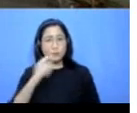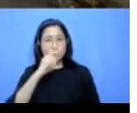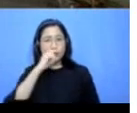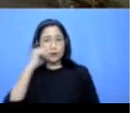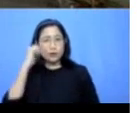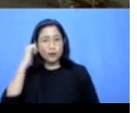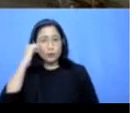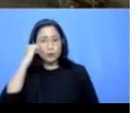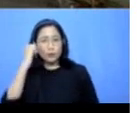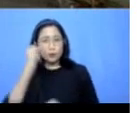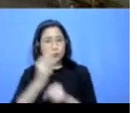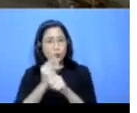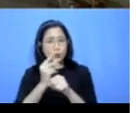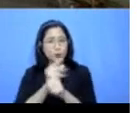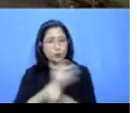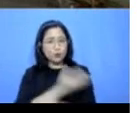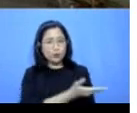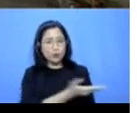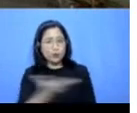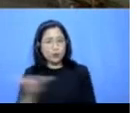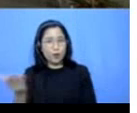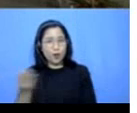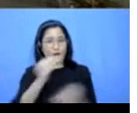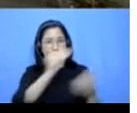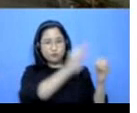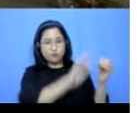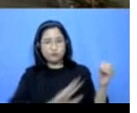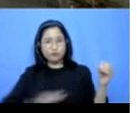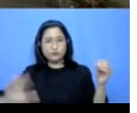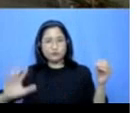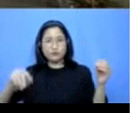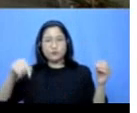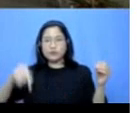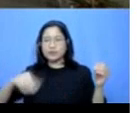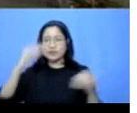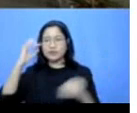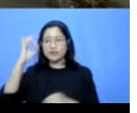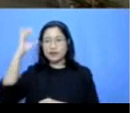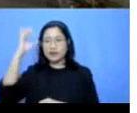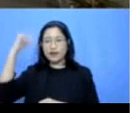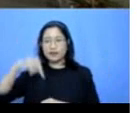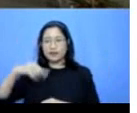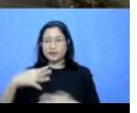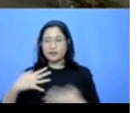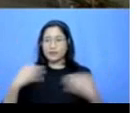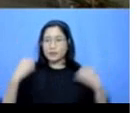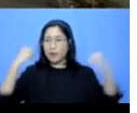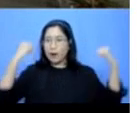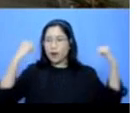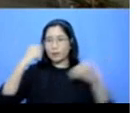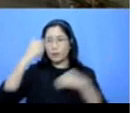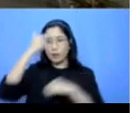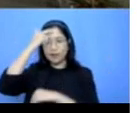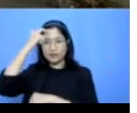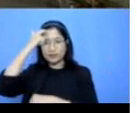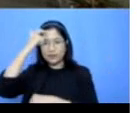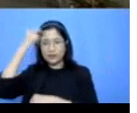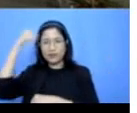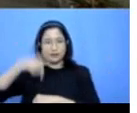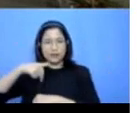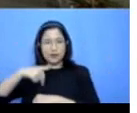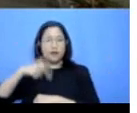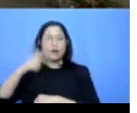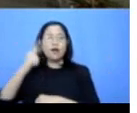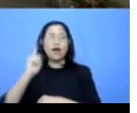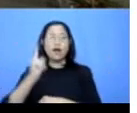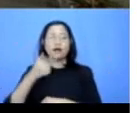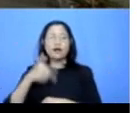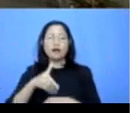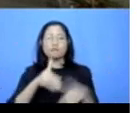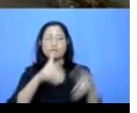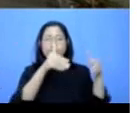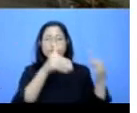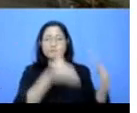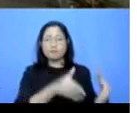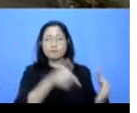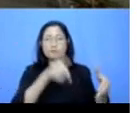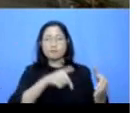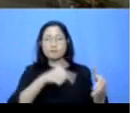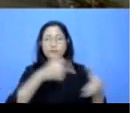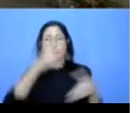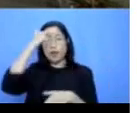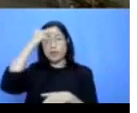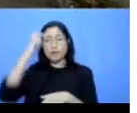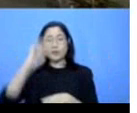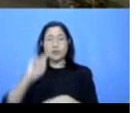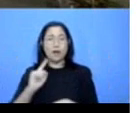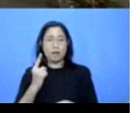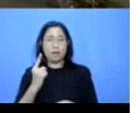yang semangat belajar pada siang hari ini. Sebentar lagi kita akan memasuki sesi training pelajaran pertama, yaitu